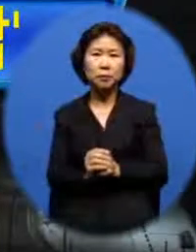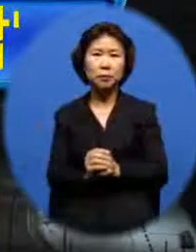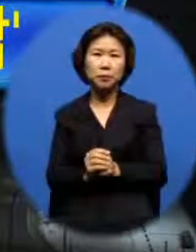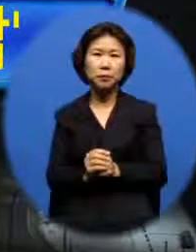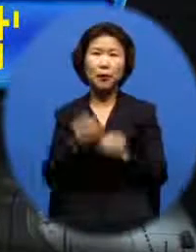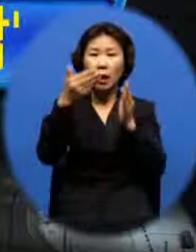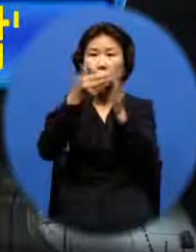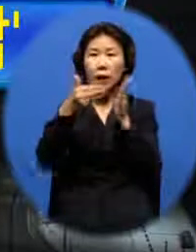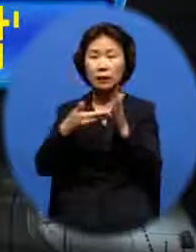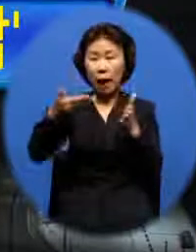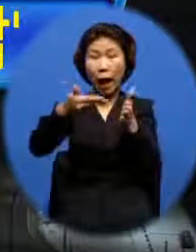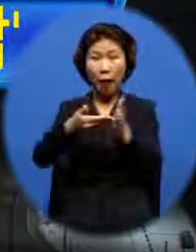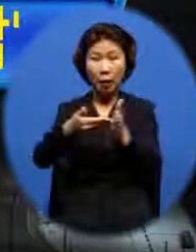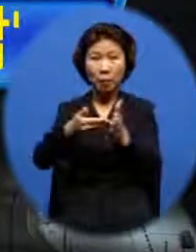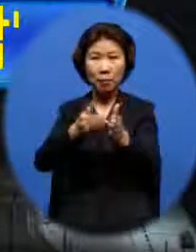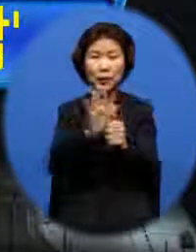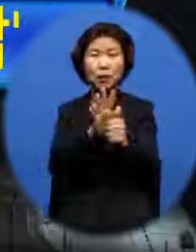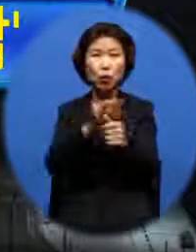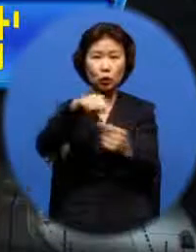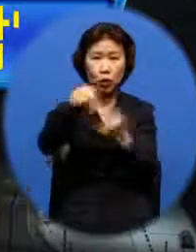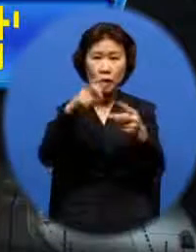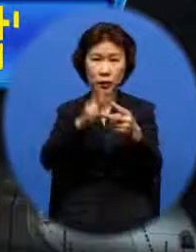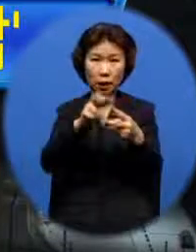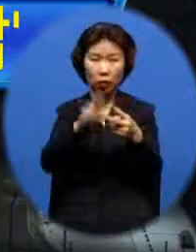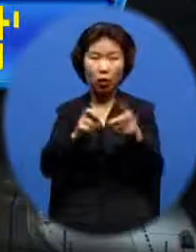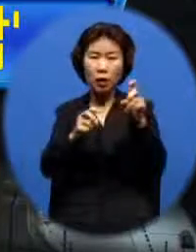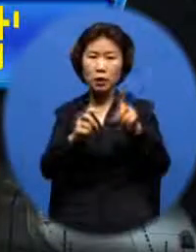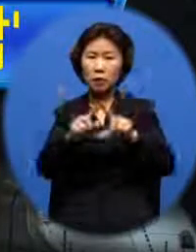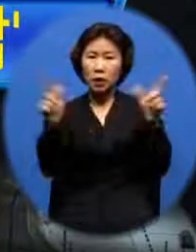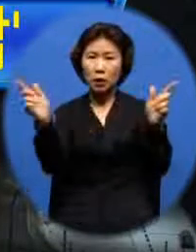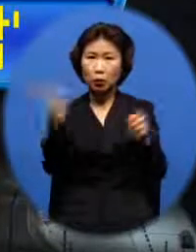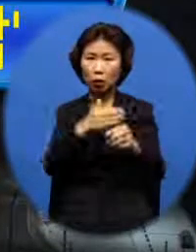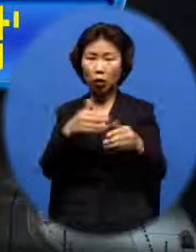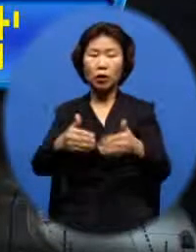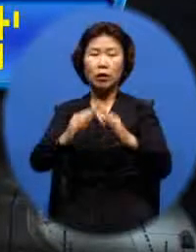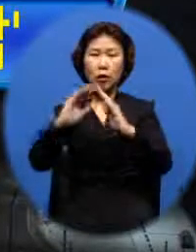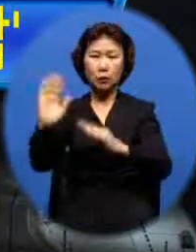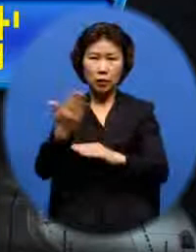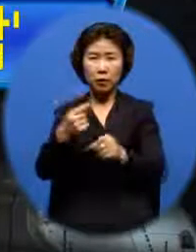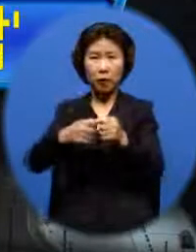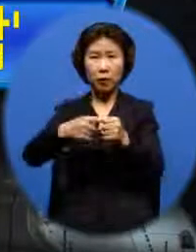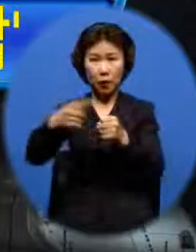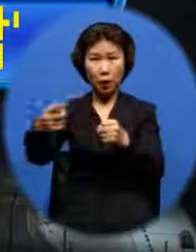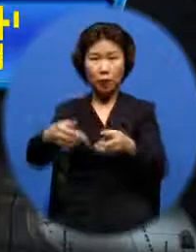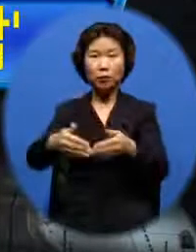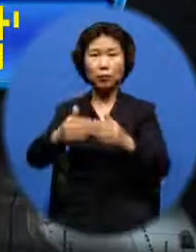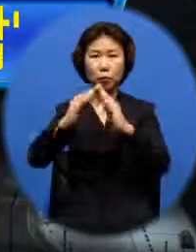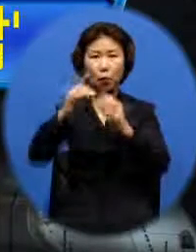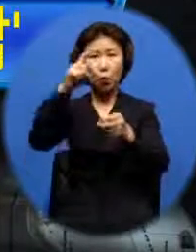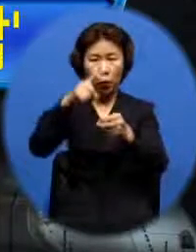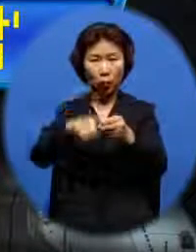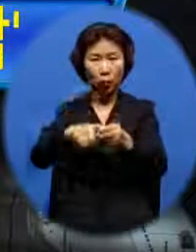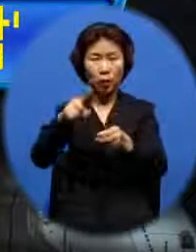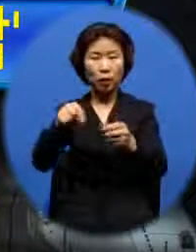당진항 항만 운영 지원센터 건립이 지난 11일 시작됐습니다. 내년 상반기 준공을 목표로 하고 있는 항만 운영